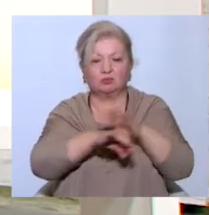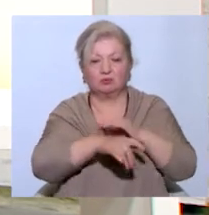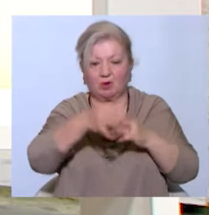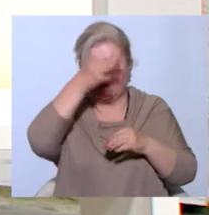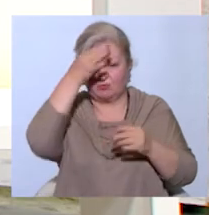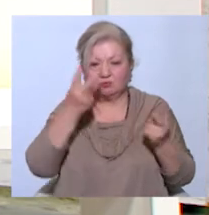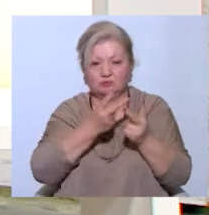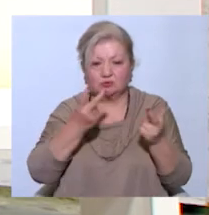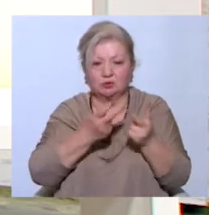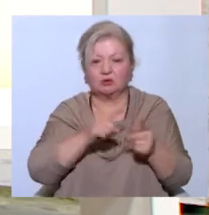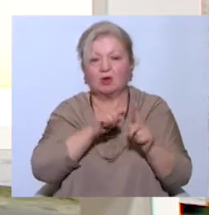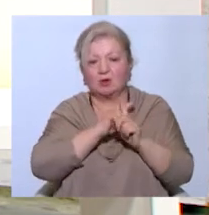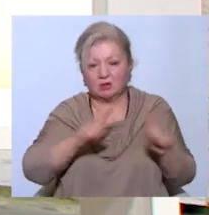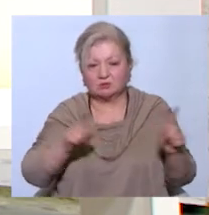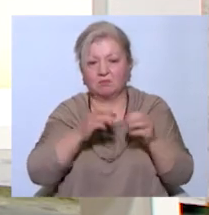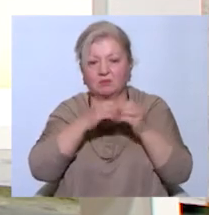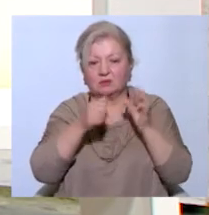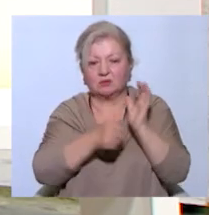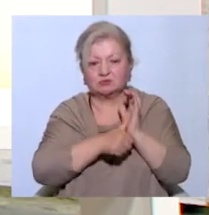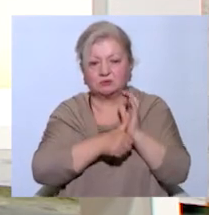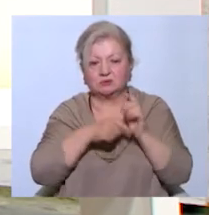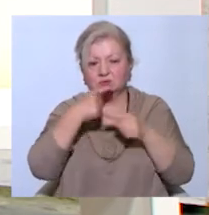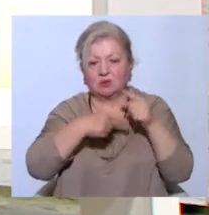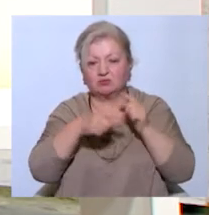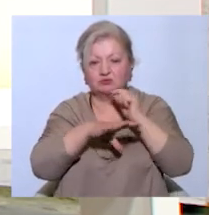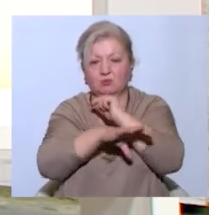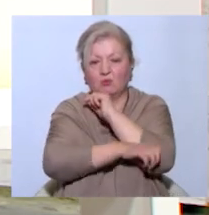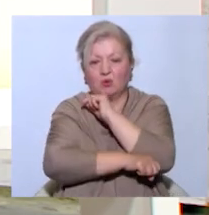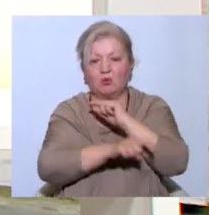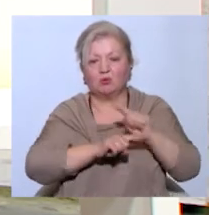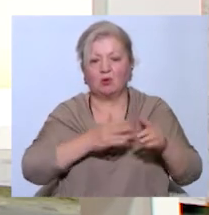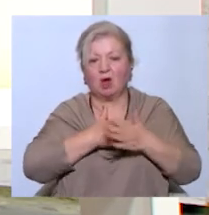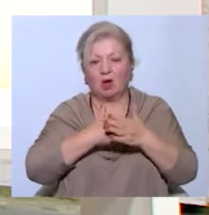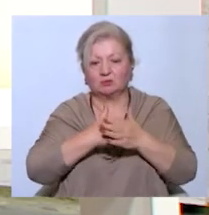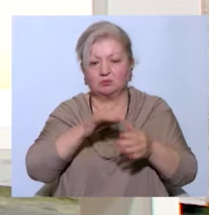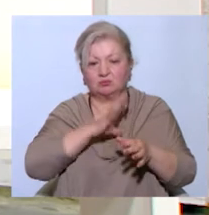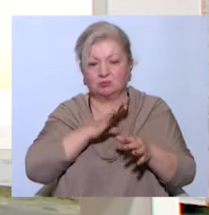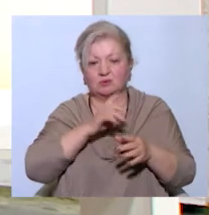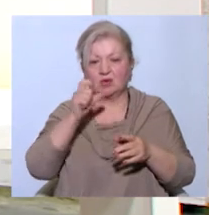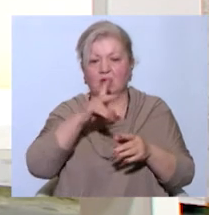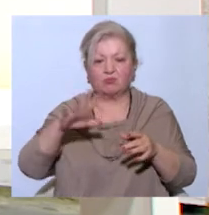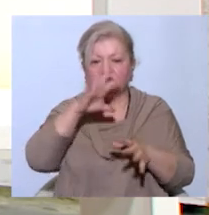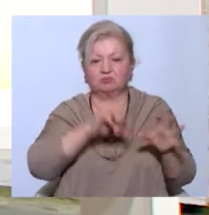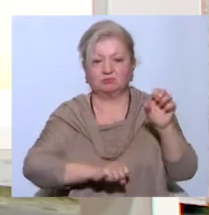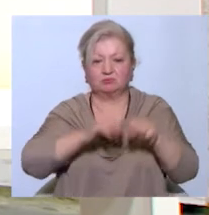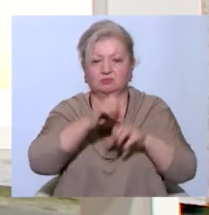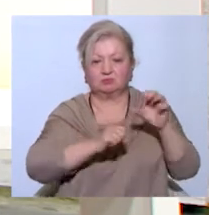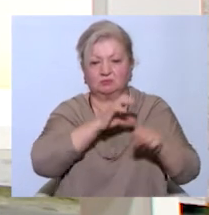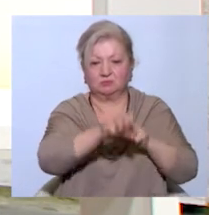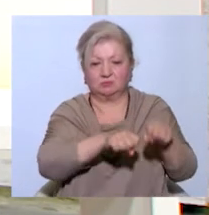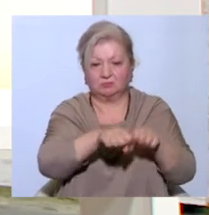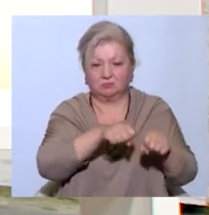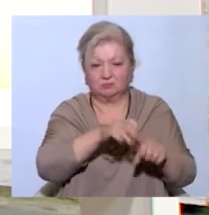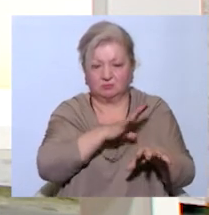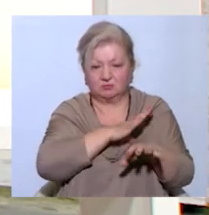გავიხსენოთ, განსაკუთრებით მე-16 საუკუნის ბოლო, როდესაც აქტიურად ხდება ევროპელების მხრიდან ამ ტერიტორიის ათვისება, მას შემდეგ